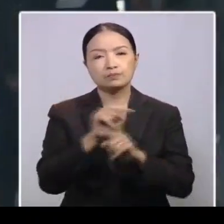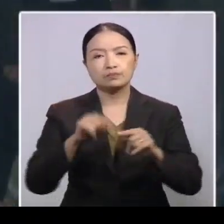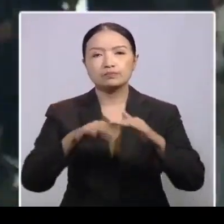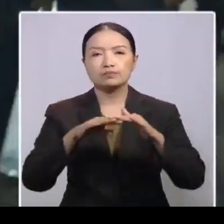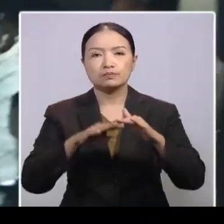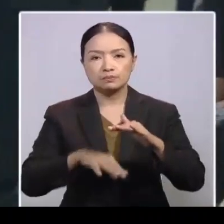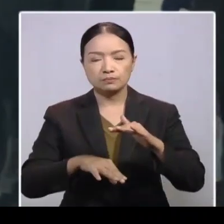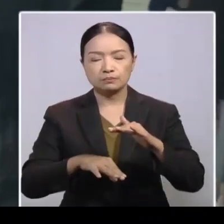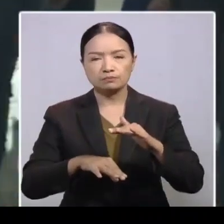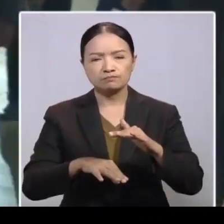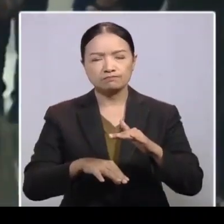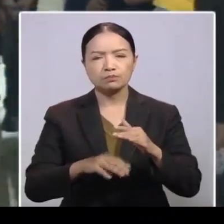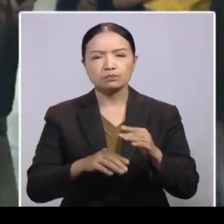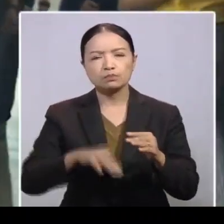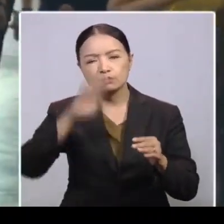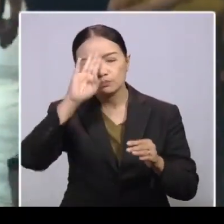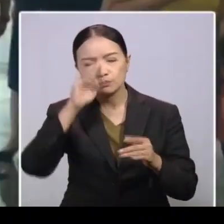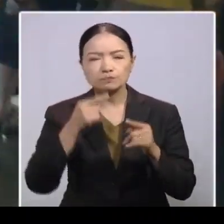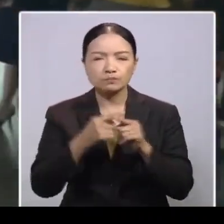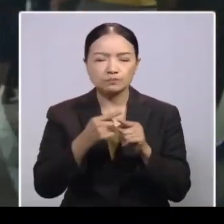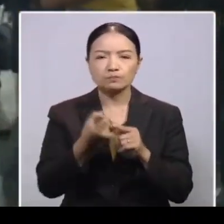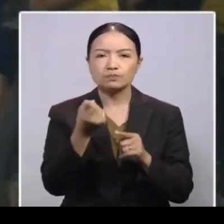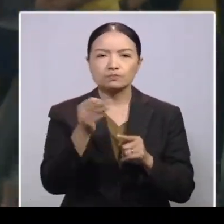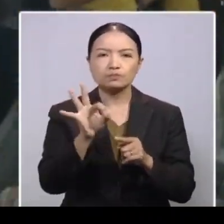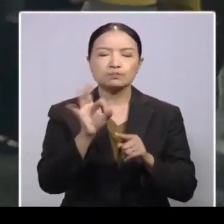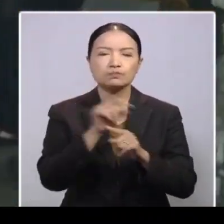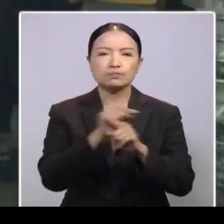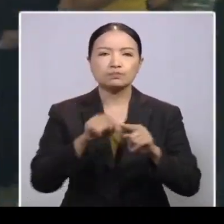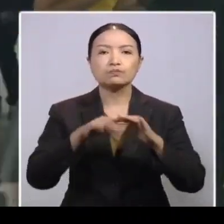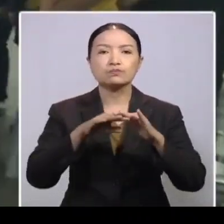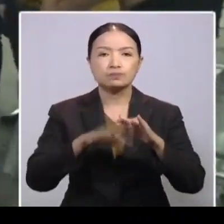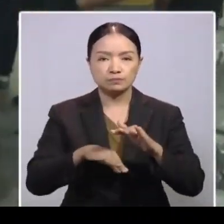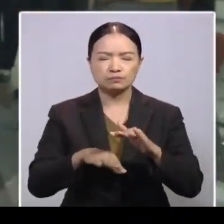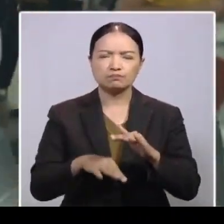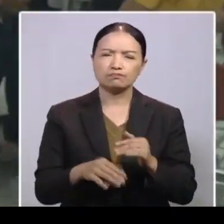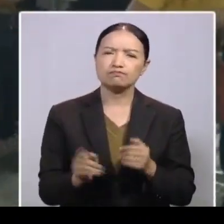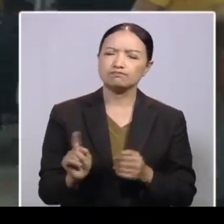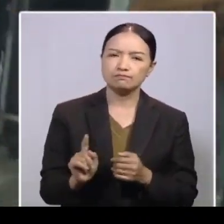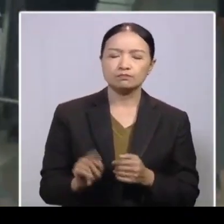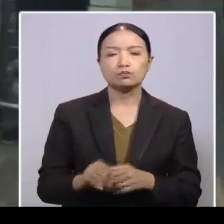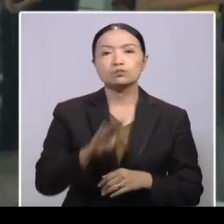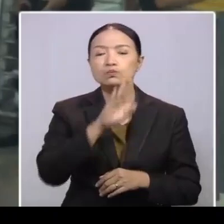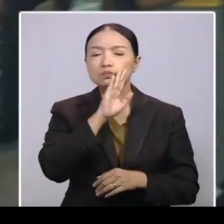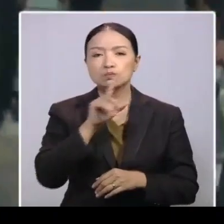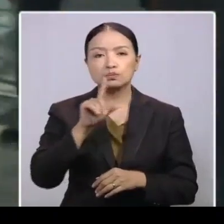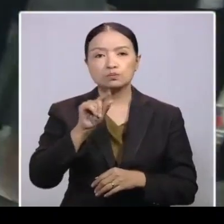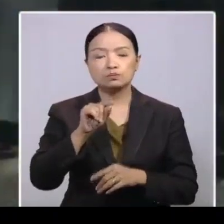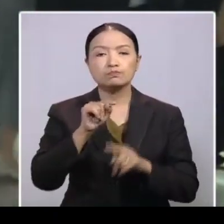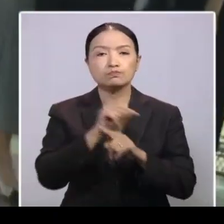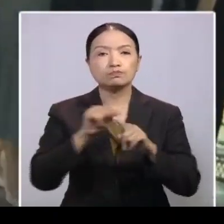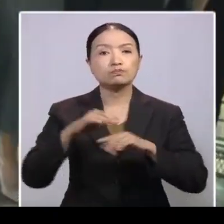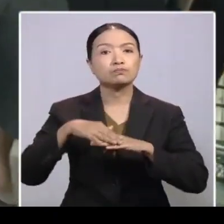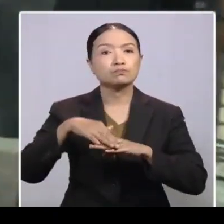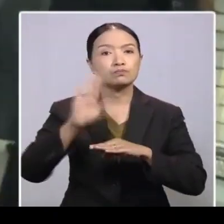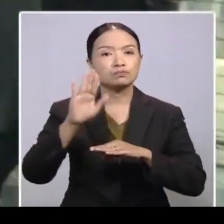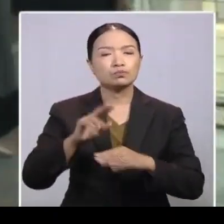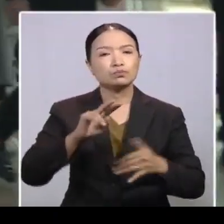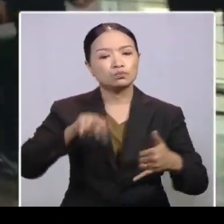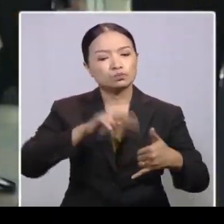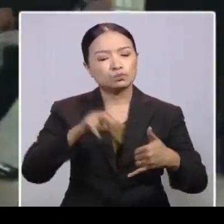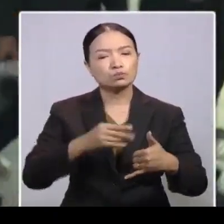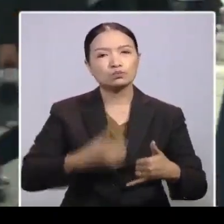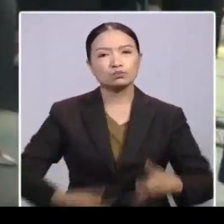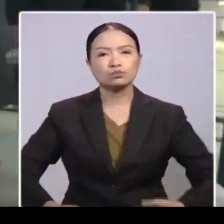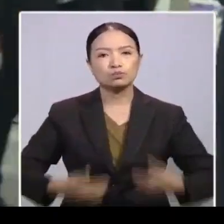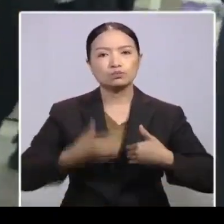มันขนาดไหนแต่ถ้าเกิดว่าบาดเจ็บบาดแผลเนี่ยนะฮะเกินกว่า 20% ขึ้นไปอันนี้จะมีการดูแลแบบตลอดชีวิตน